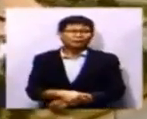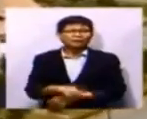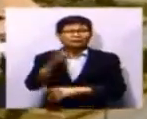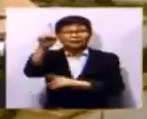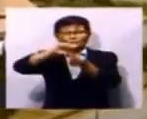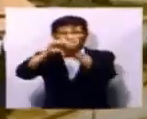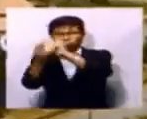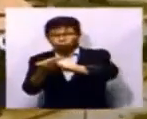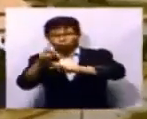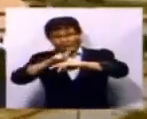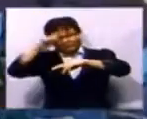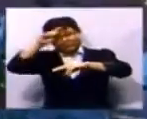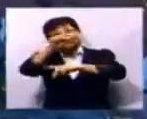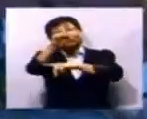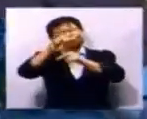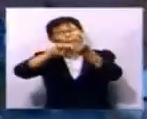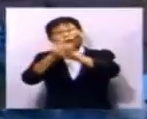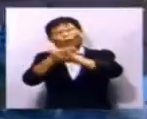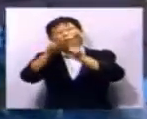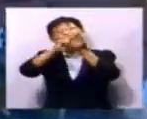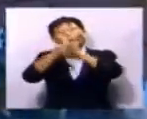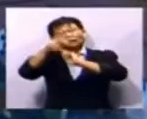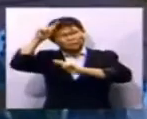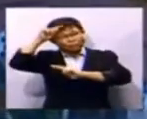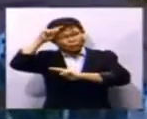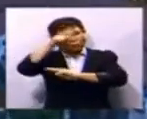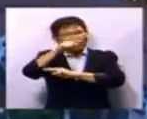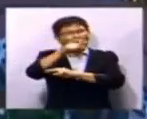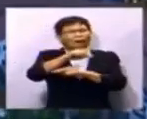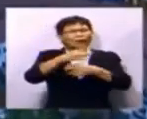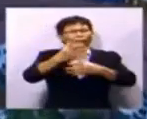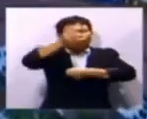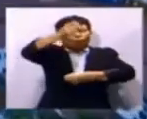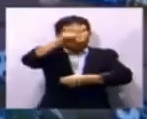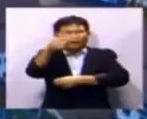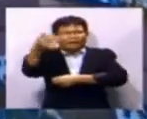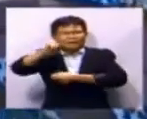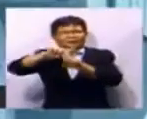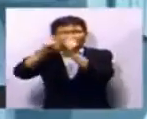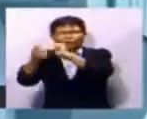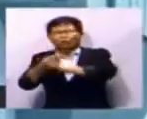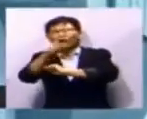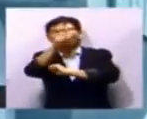Satu perubahan di Terengganu iaitu DUN Buloh Gading menggantikan Teluk Pasu.